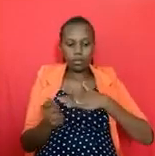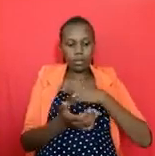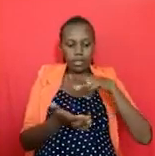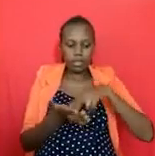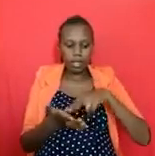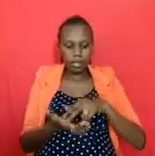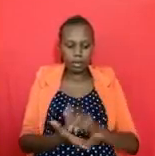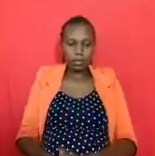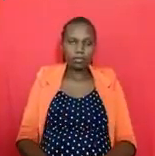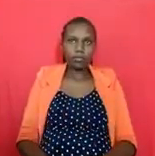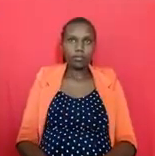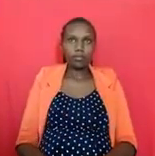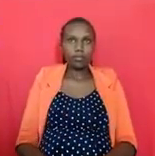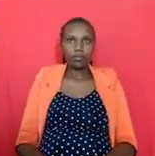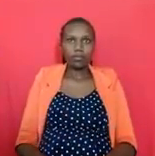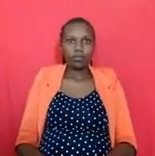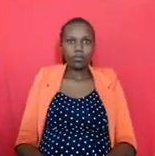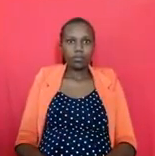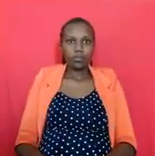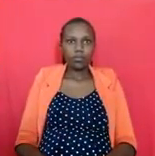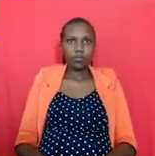have been with you for the